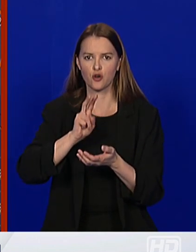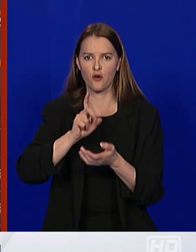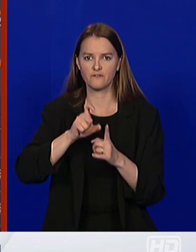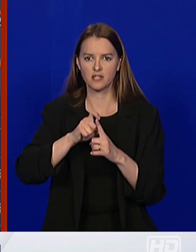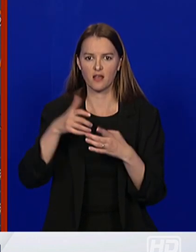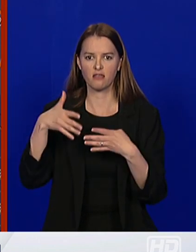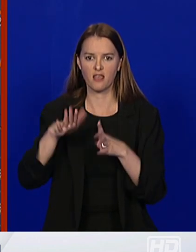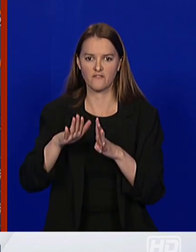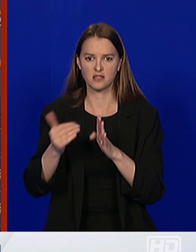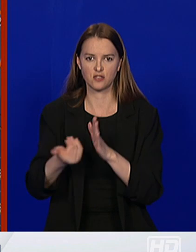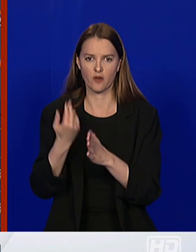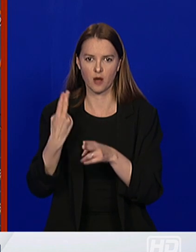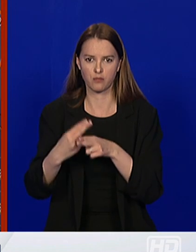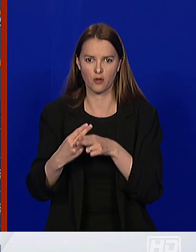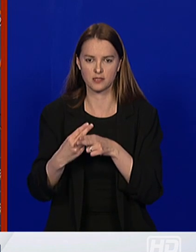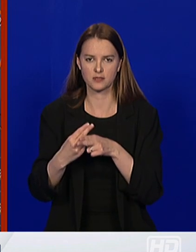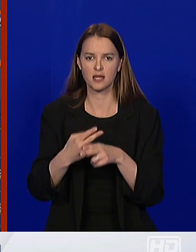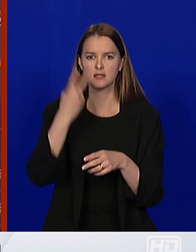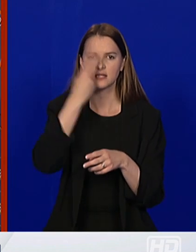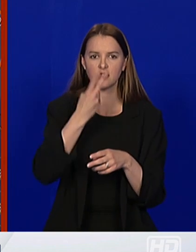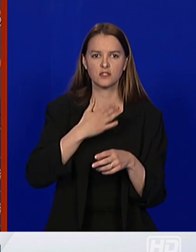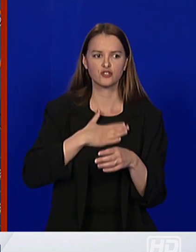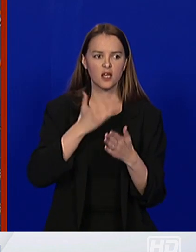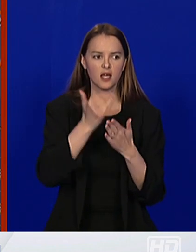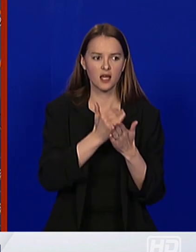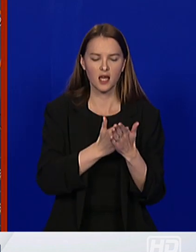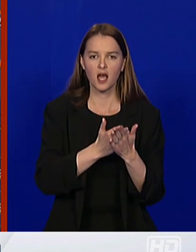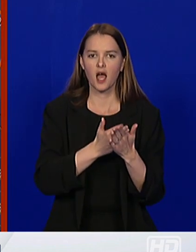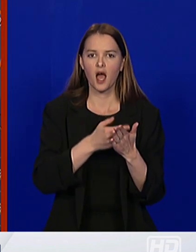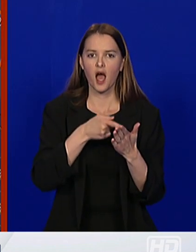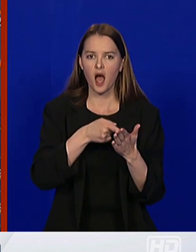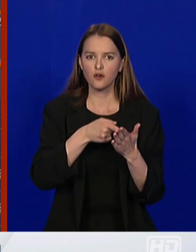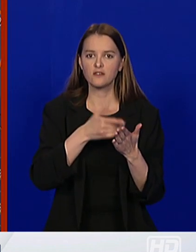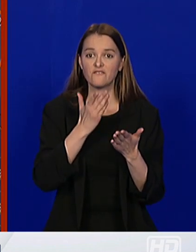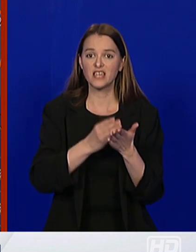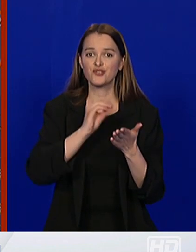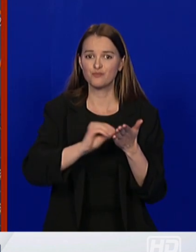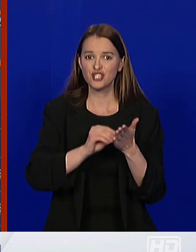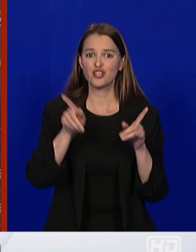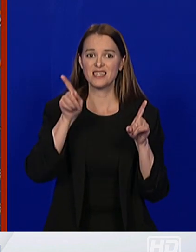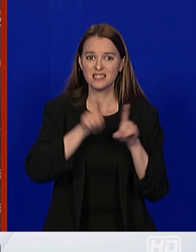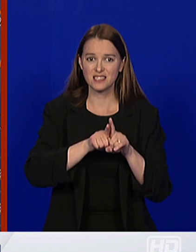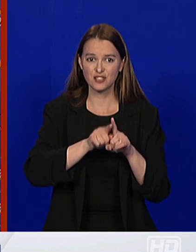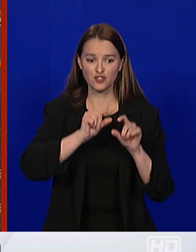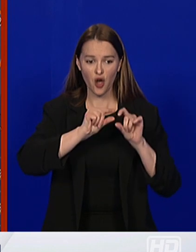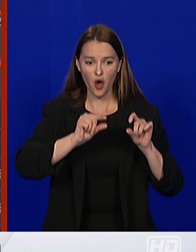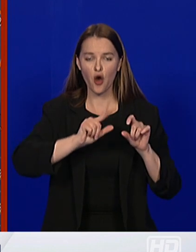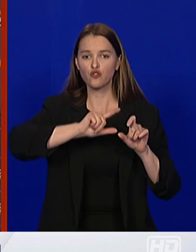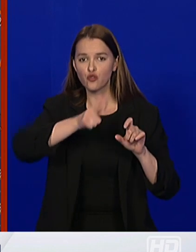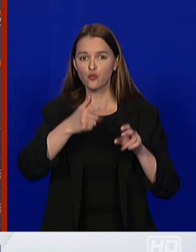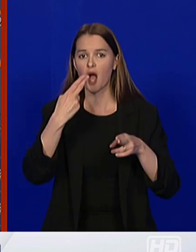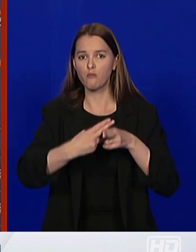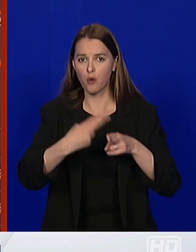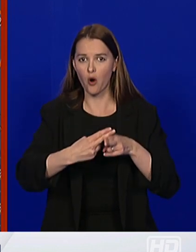svim odredbama zakona imali napisano i druge bolesti, ili po epidemiološkoj indikaciji. Dakle,